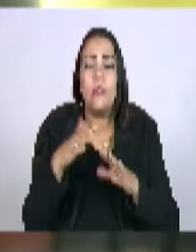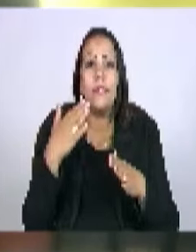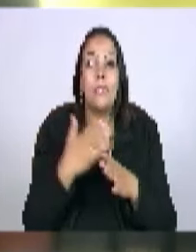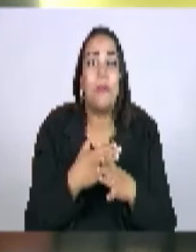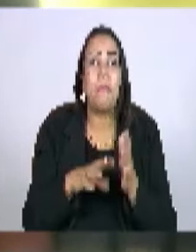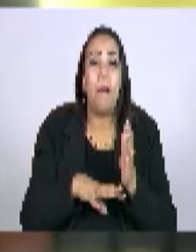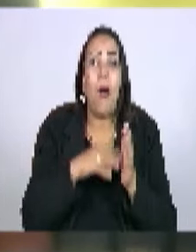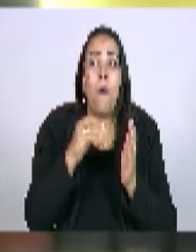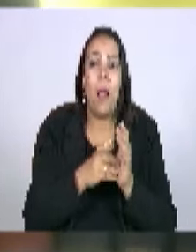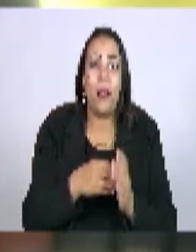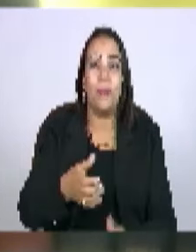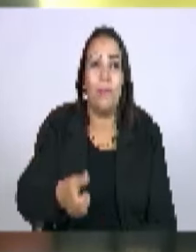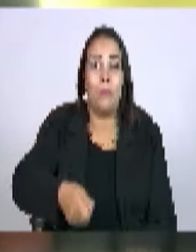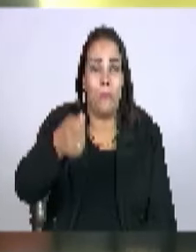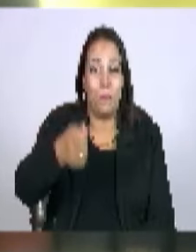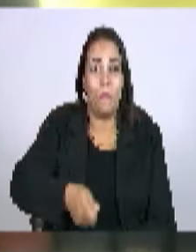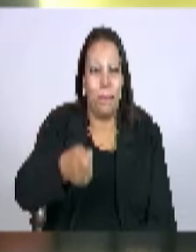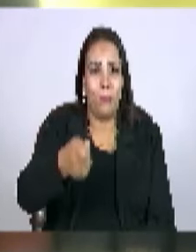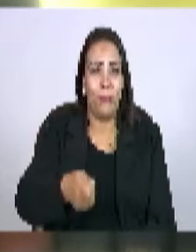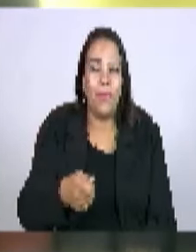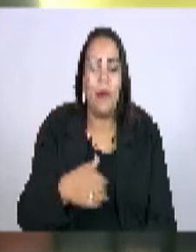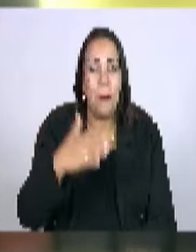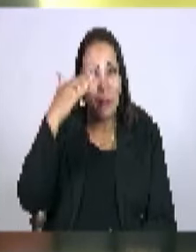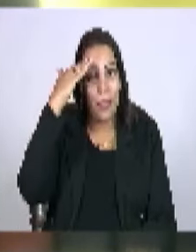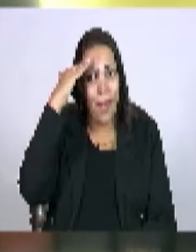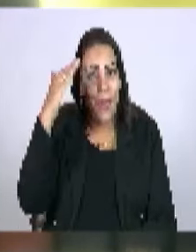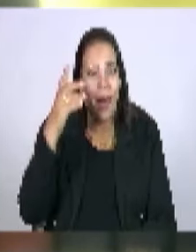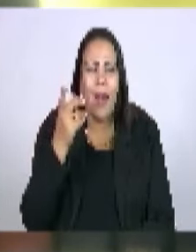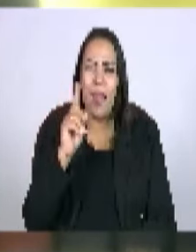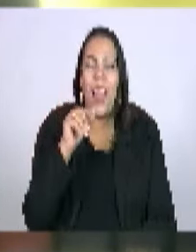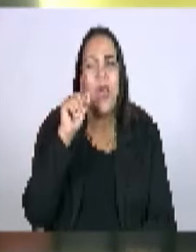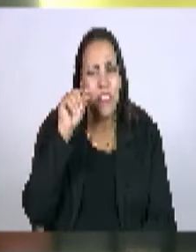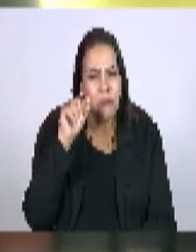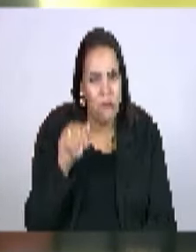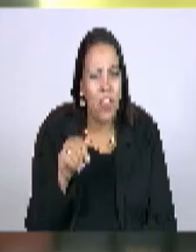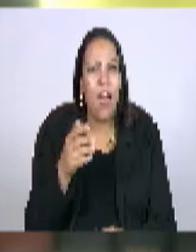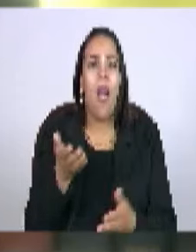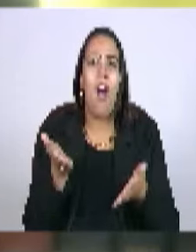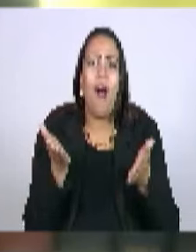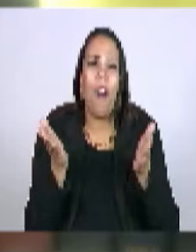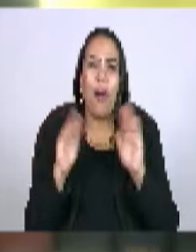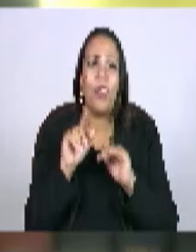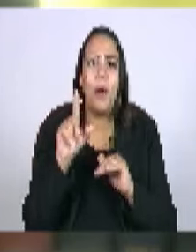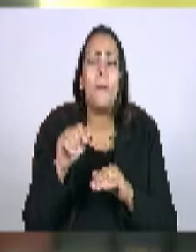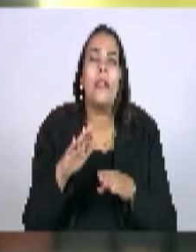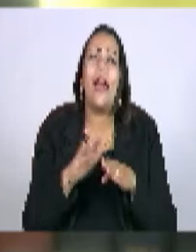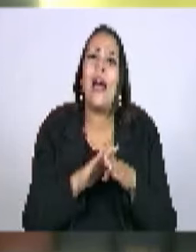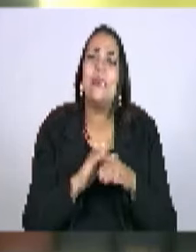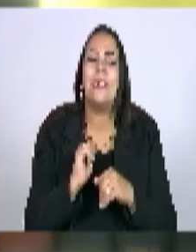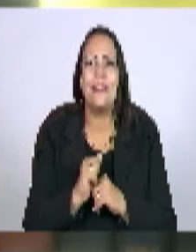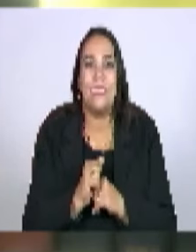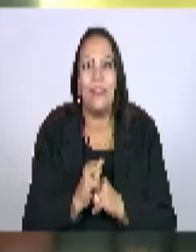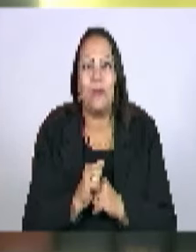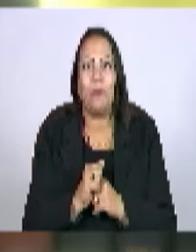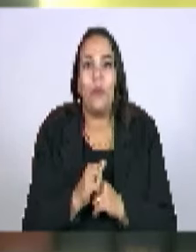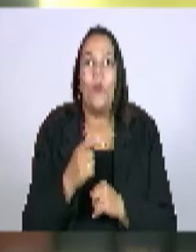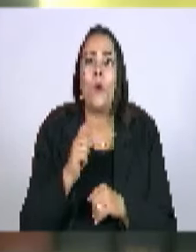دي مش بس تحيه ولكن فيها قدر ايضا من المشاعر